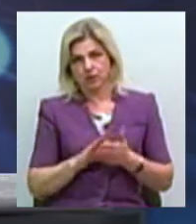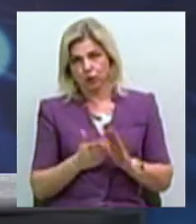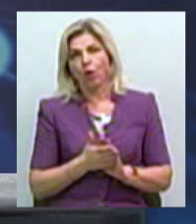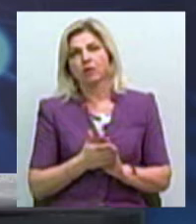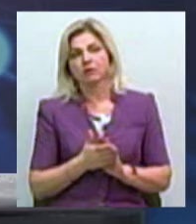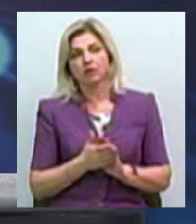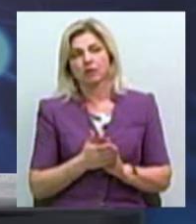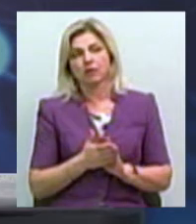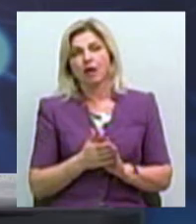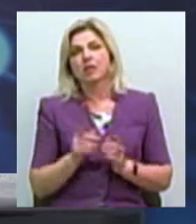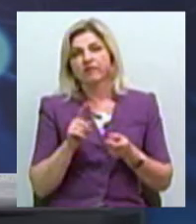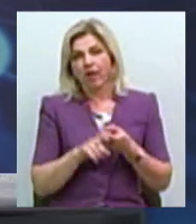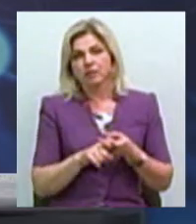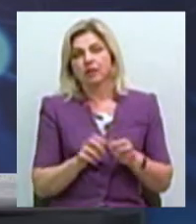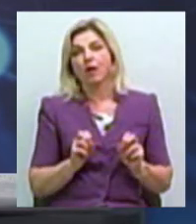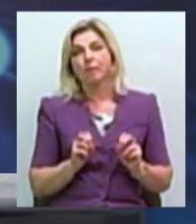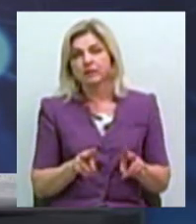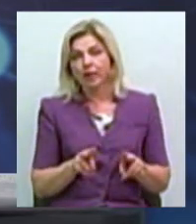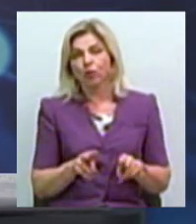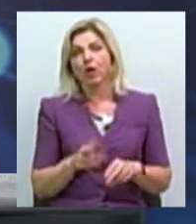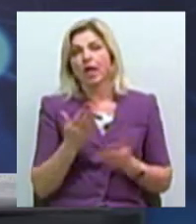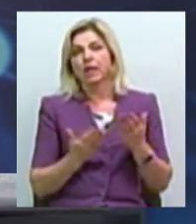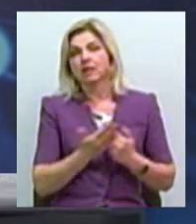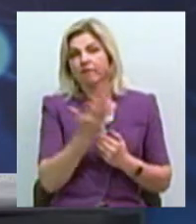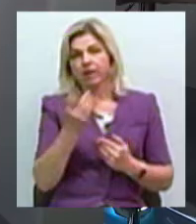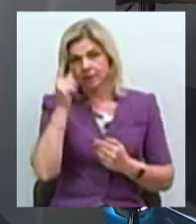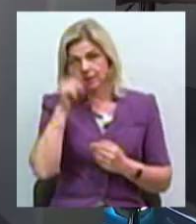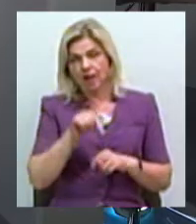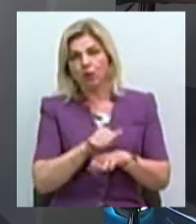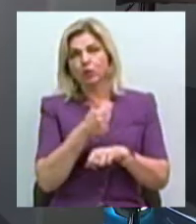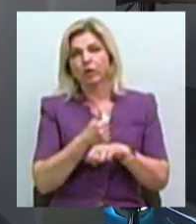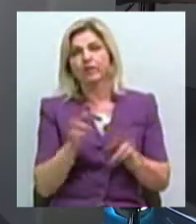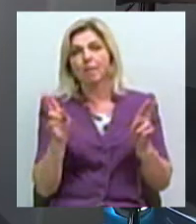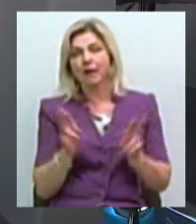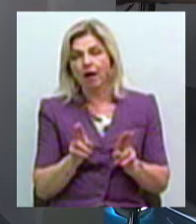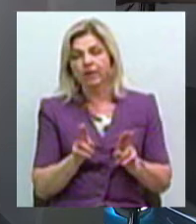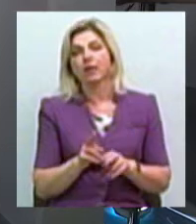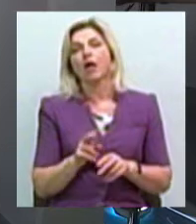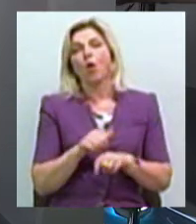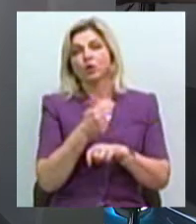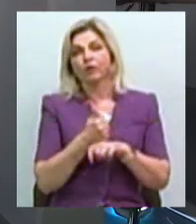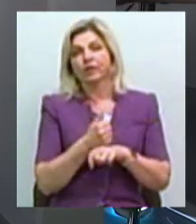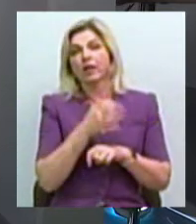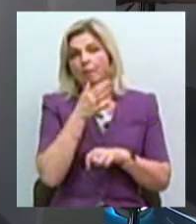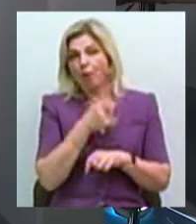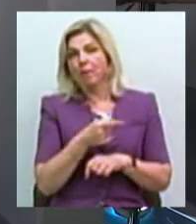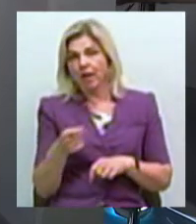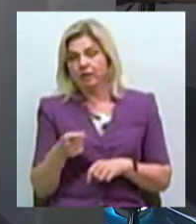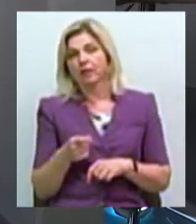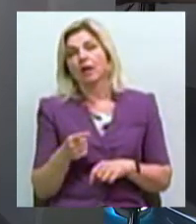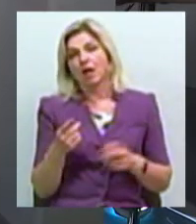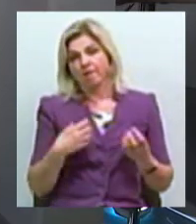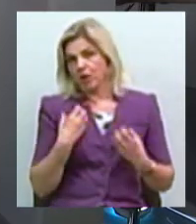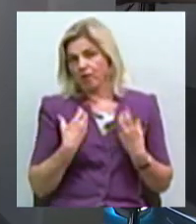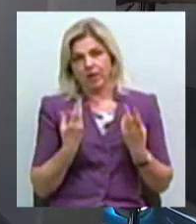може бути пов'язаний з небезпекою, але, знову ж таки, якщо ви знаєте основні правила, якщо ви знаєте основні моменти, про які ми сьогодні говорили, то я думаю, що, в принципі,